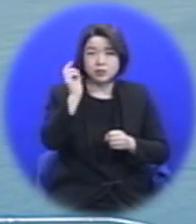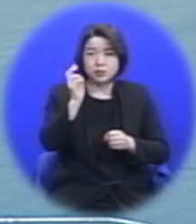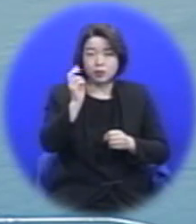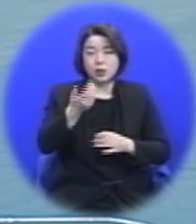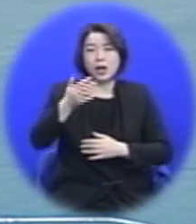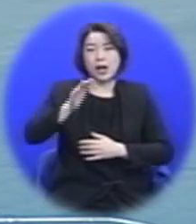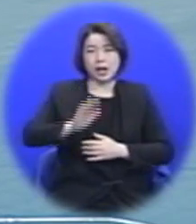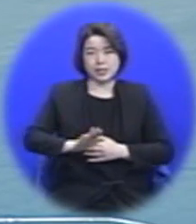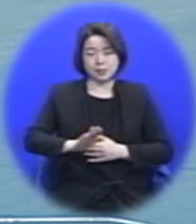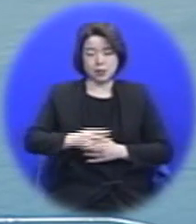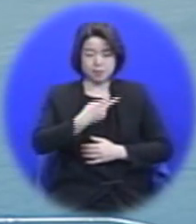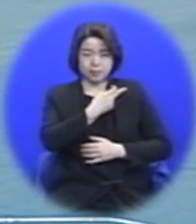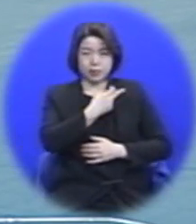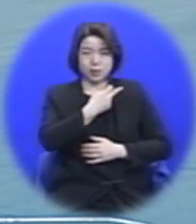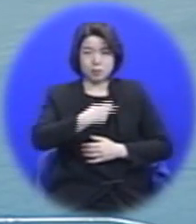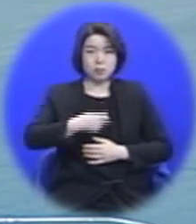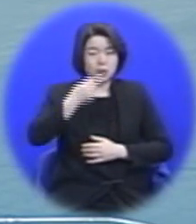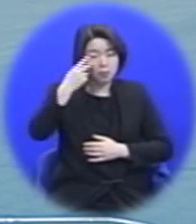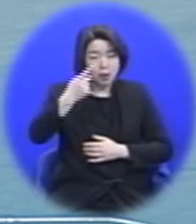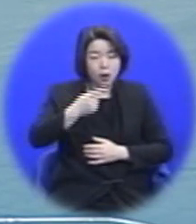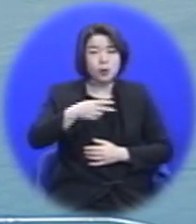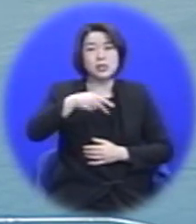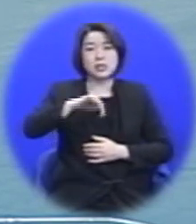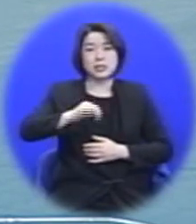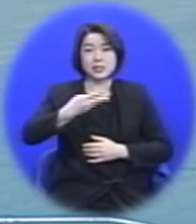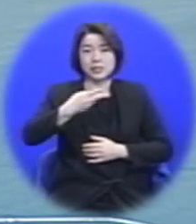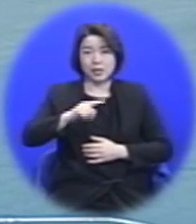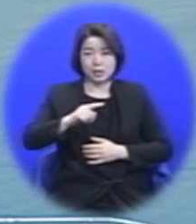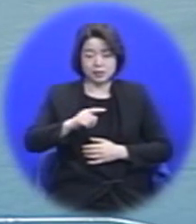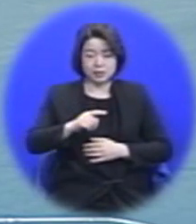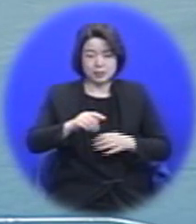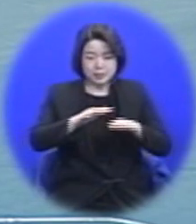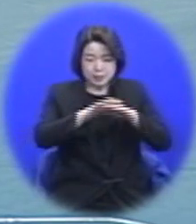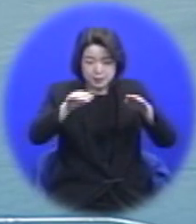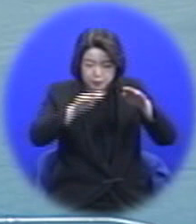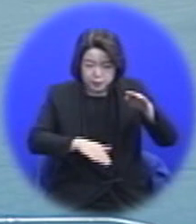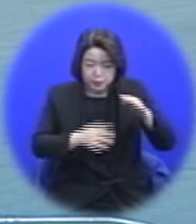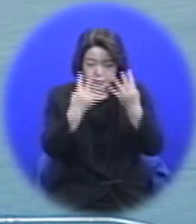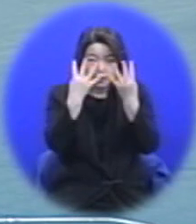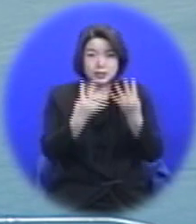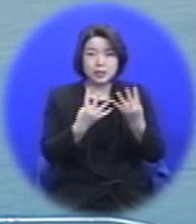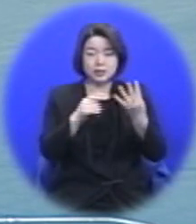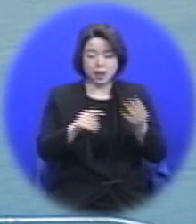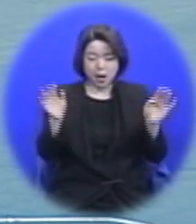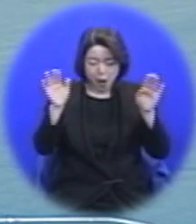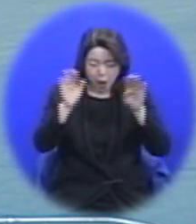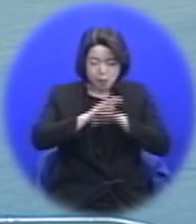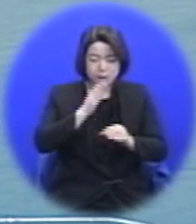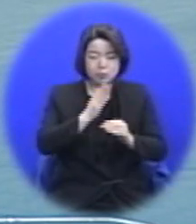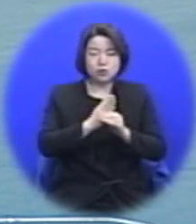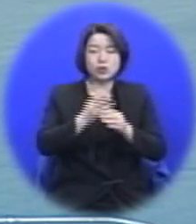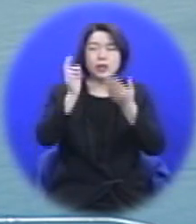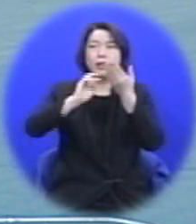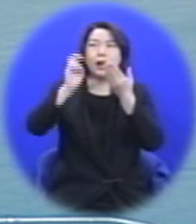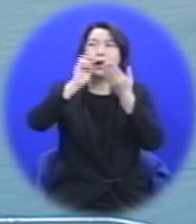그런데 바울과 실라는 그 지하 감옥에서 한밤중에 찬송을 불렀습니다.